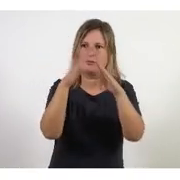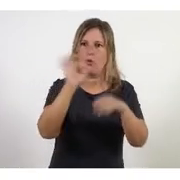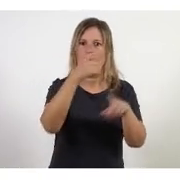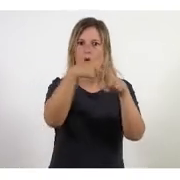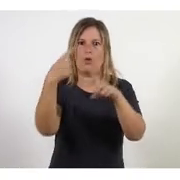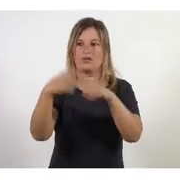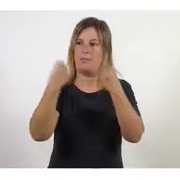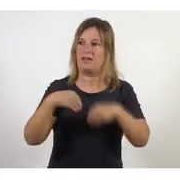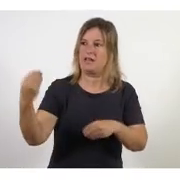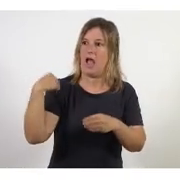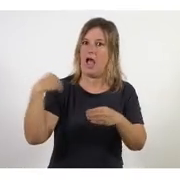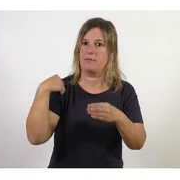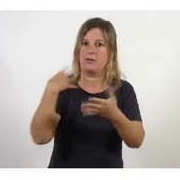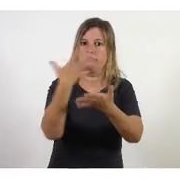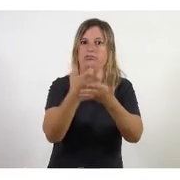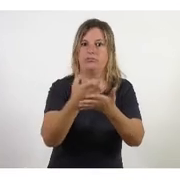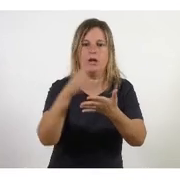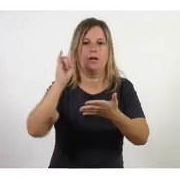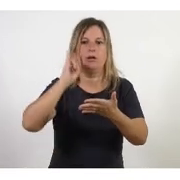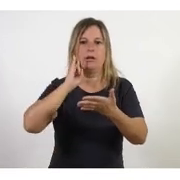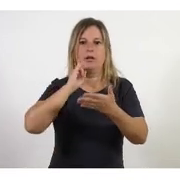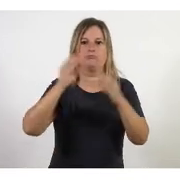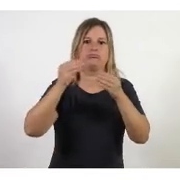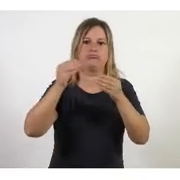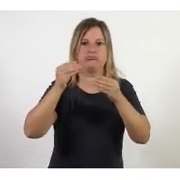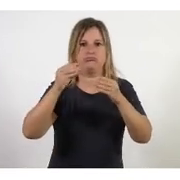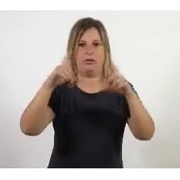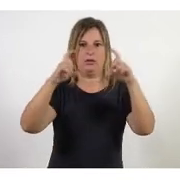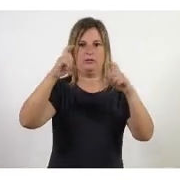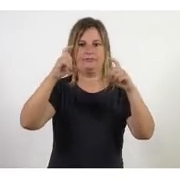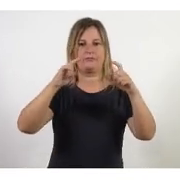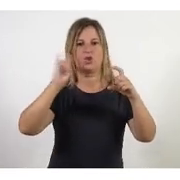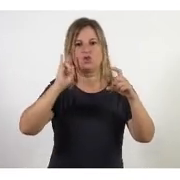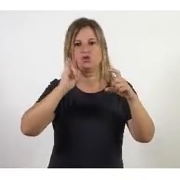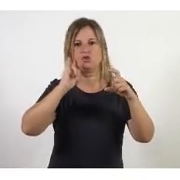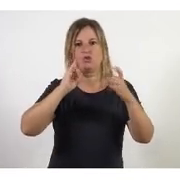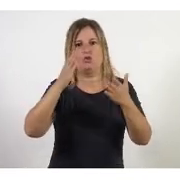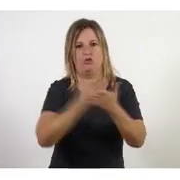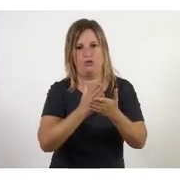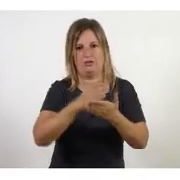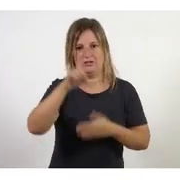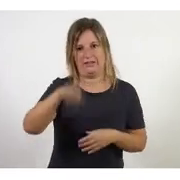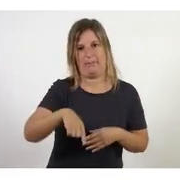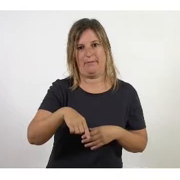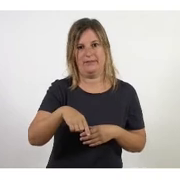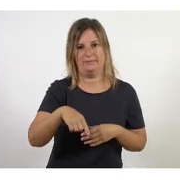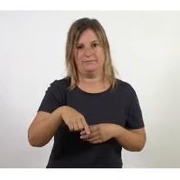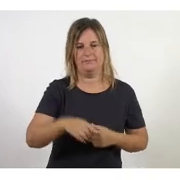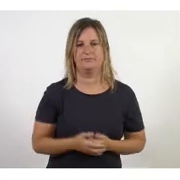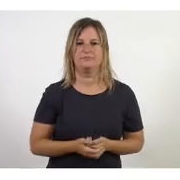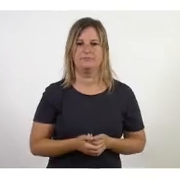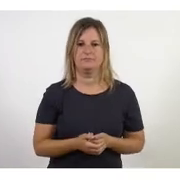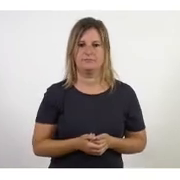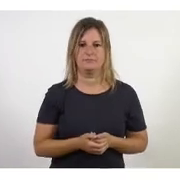aquestes notificacions entren, tenen un àudio, fan vibrar el telèfon i això farà que el so en aquell moment doncs, pateixi